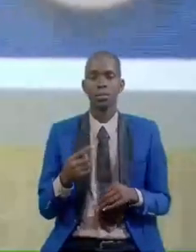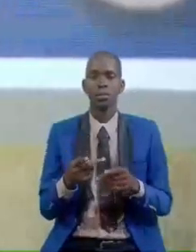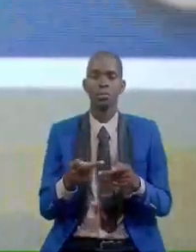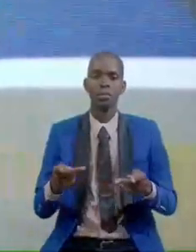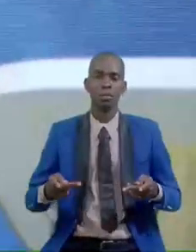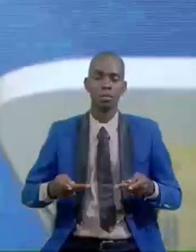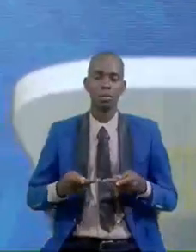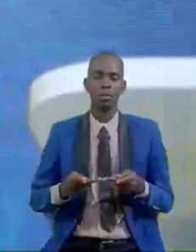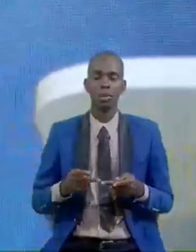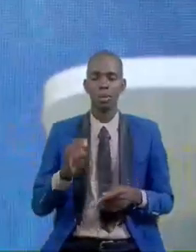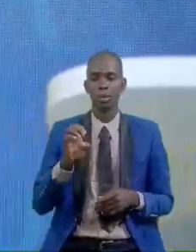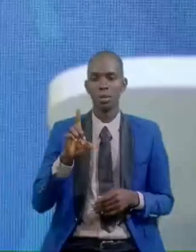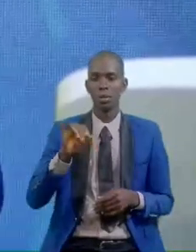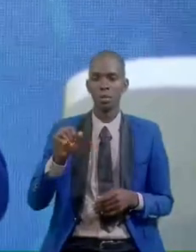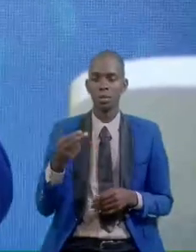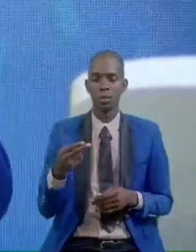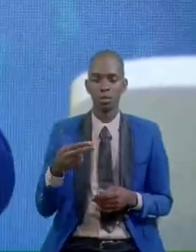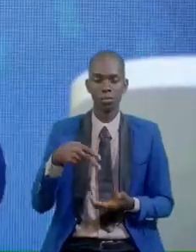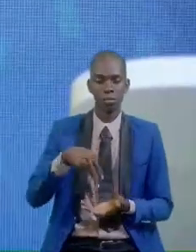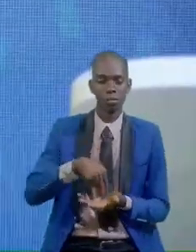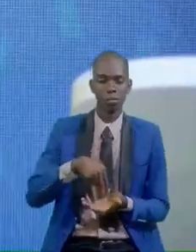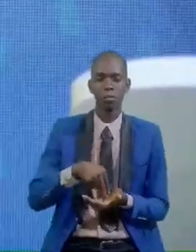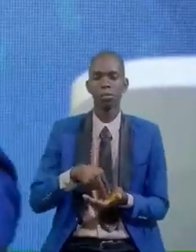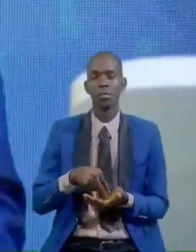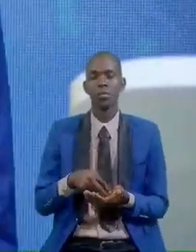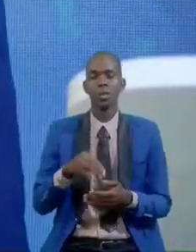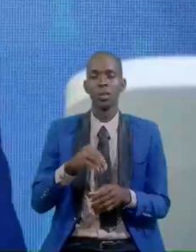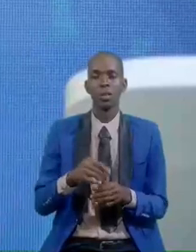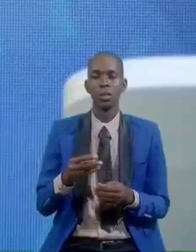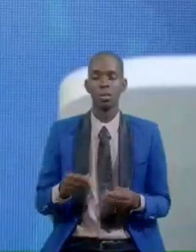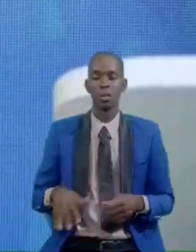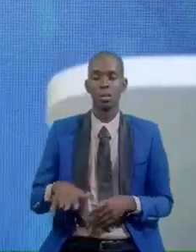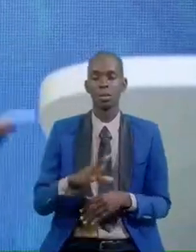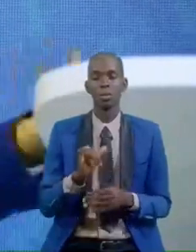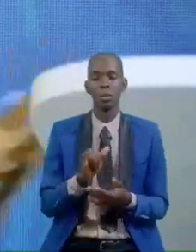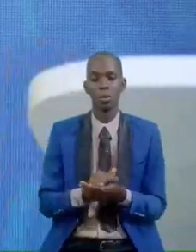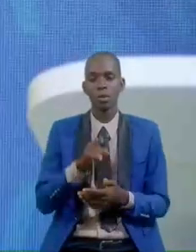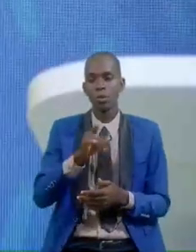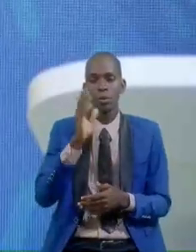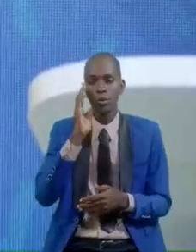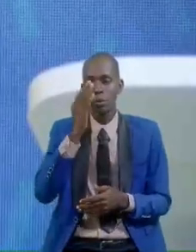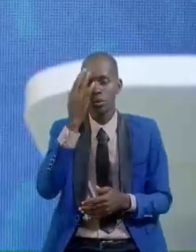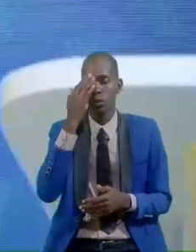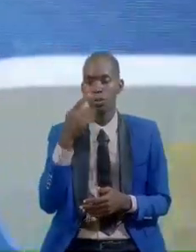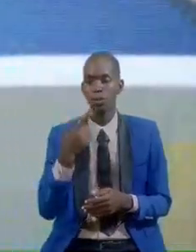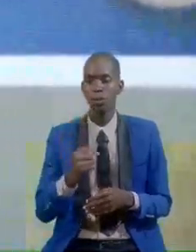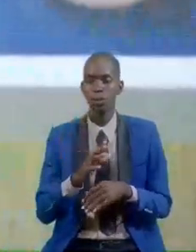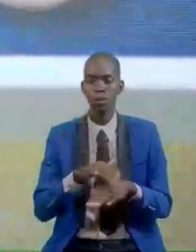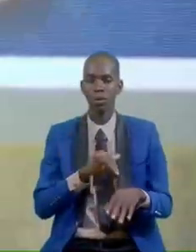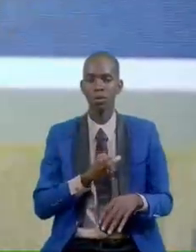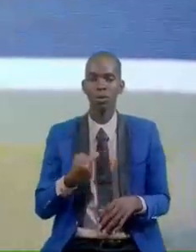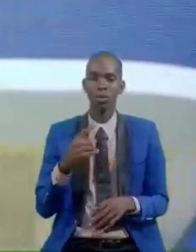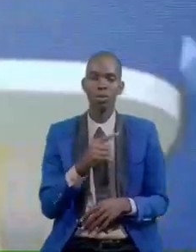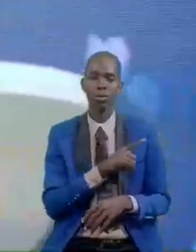et la place et sa position dans la vie et dans le pays pour que tu comprennes que